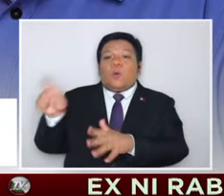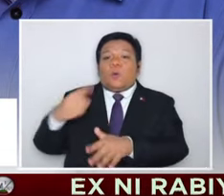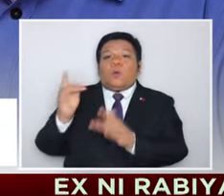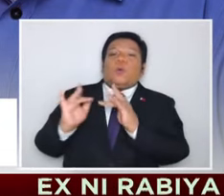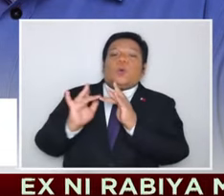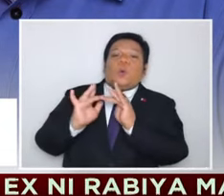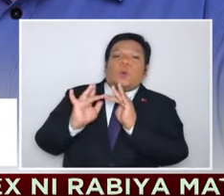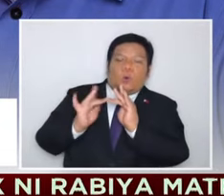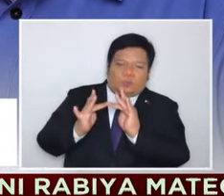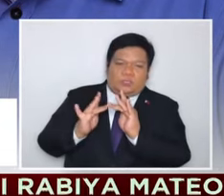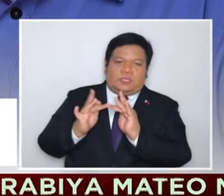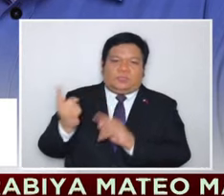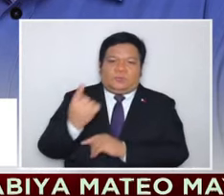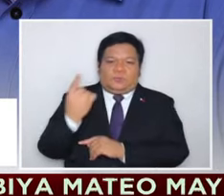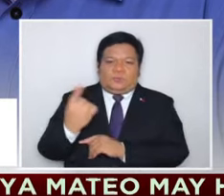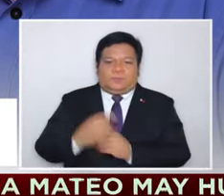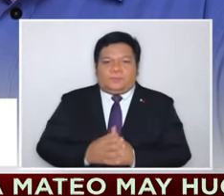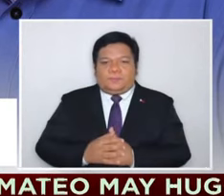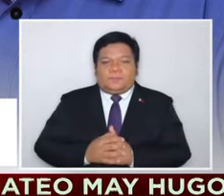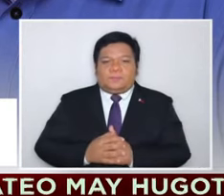via online pa rin.